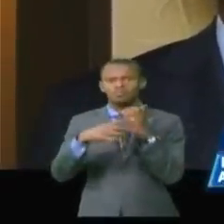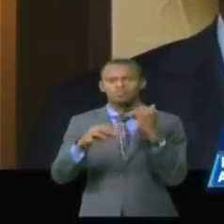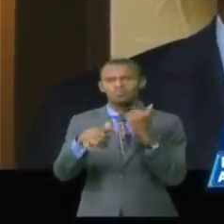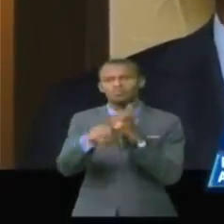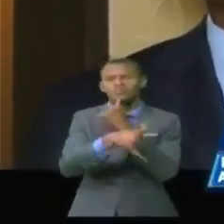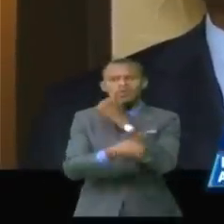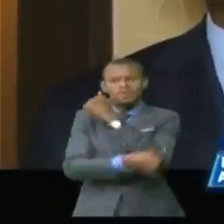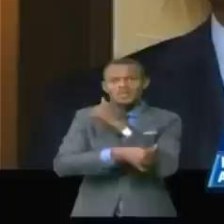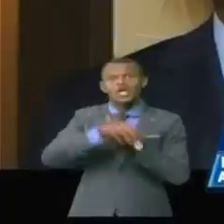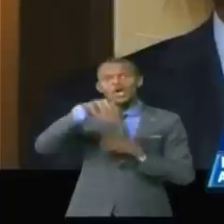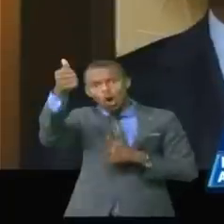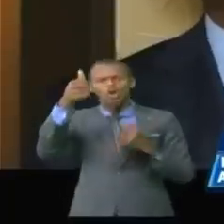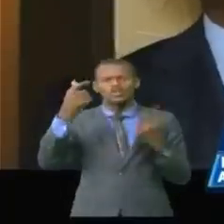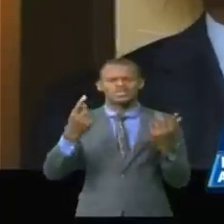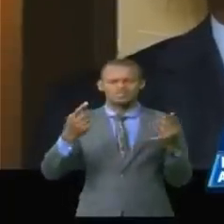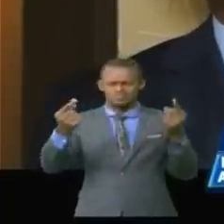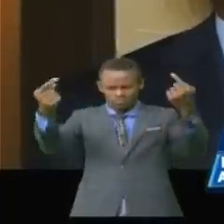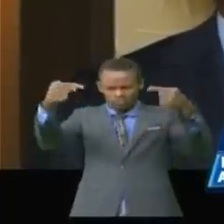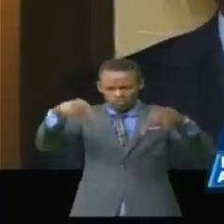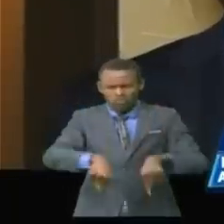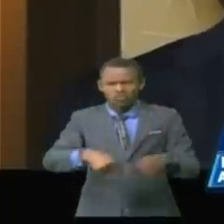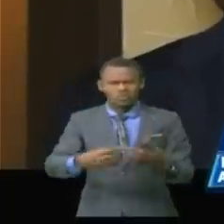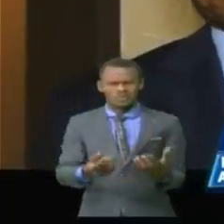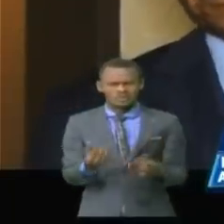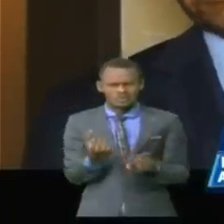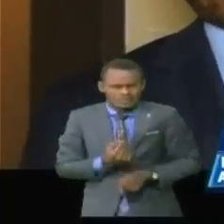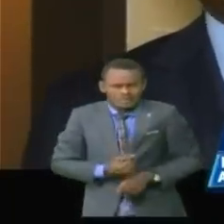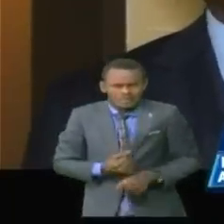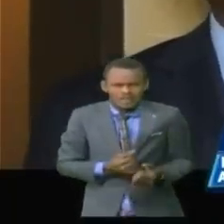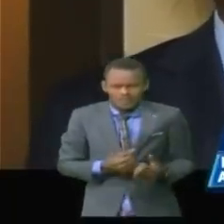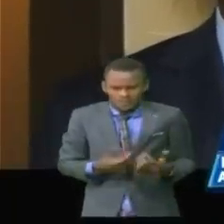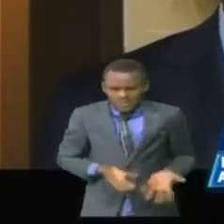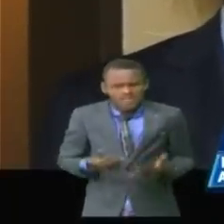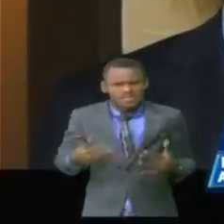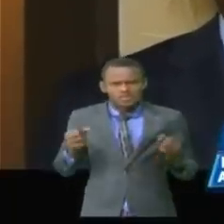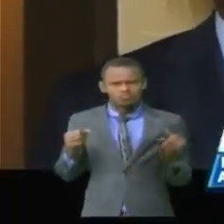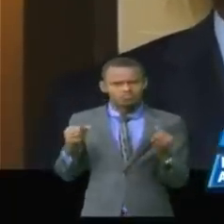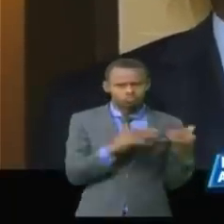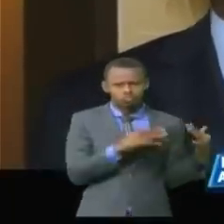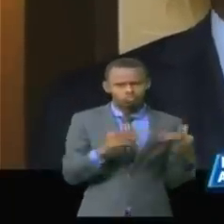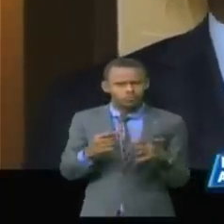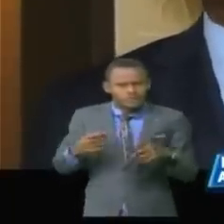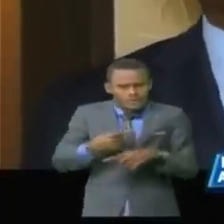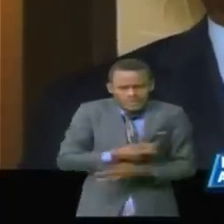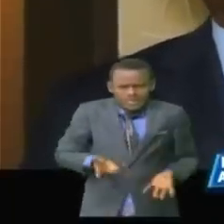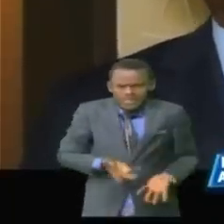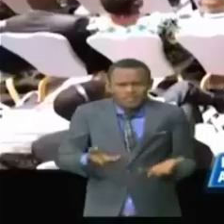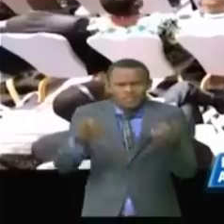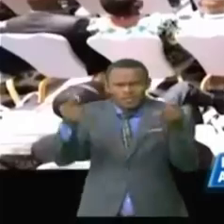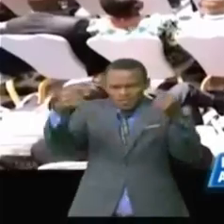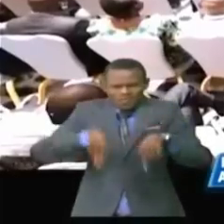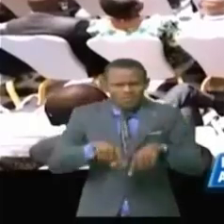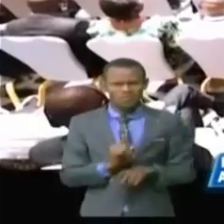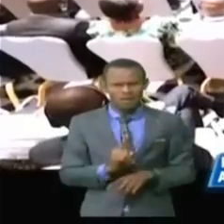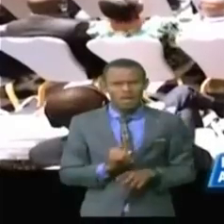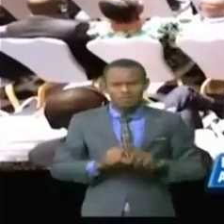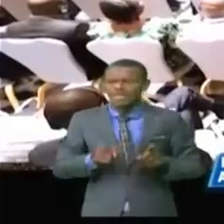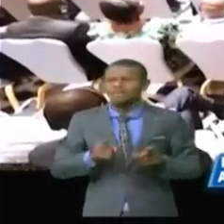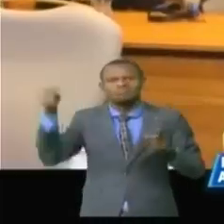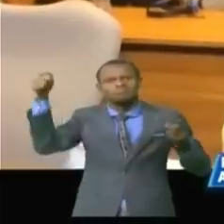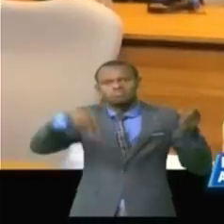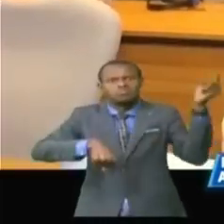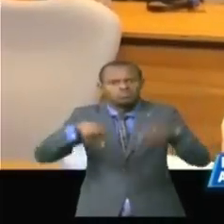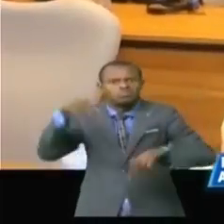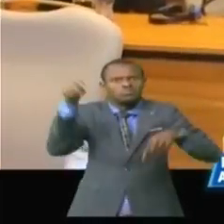une région où il y a difficulté. On ne peut pas parler de traçabilité dans un endroit où lui-même, il a peur pour y aller. Les